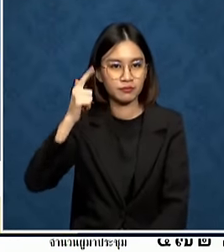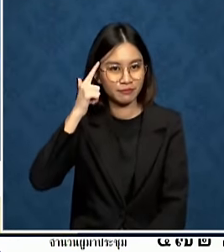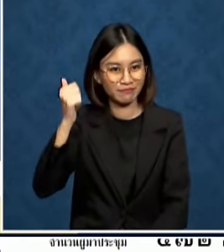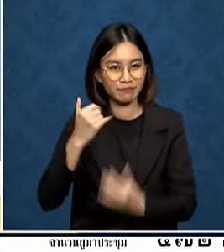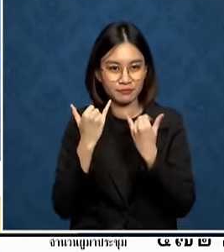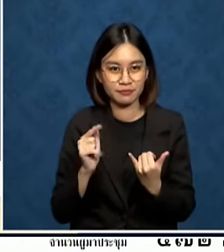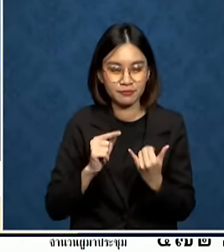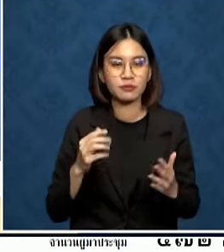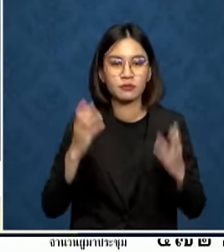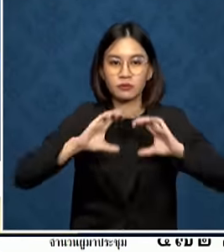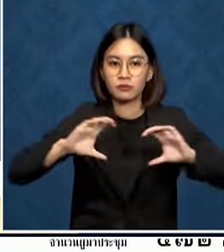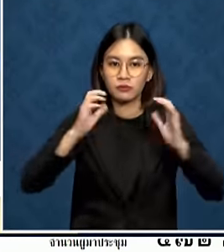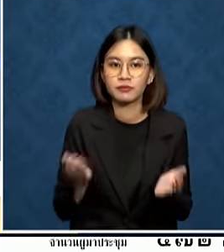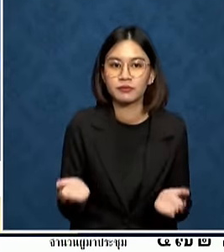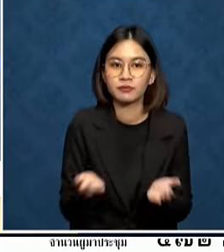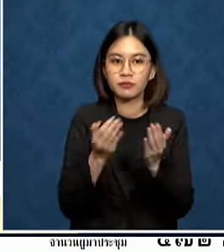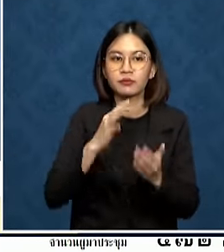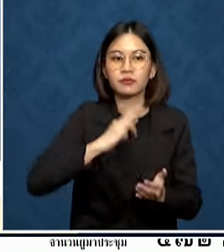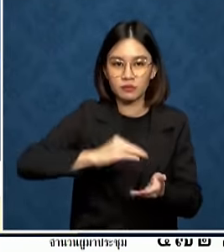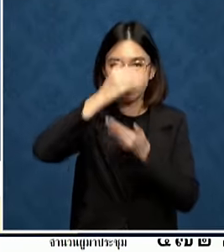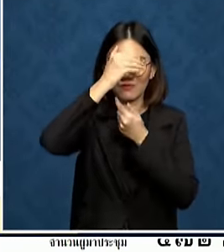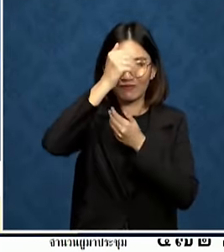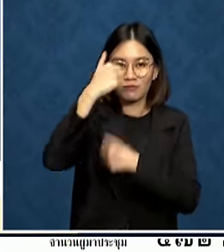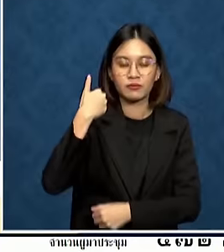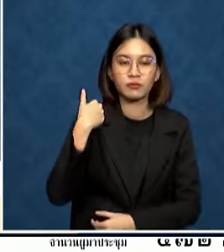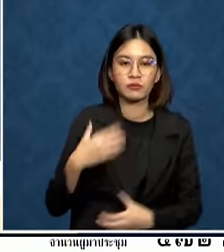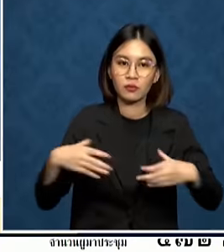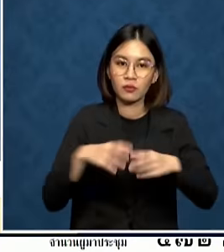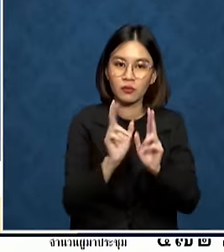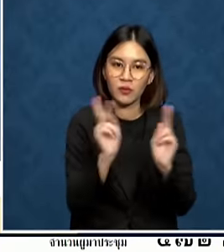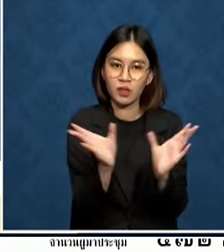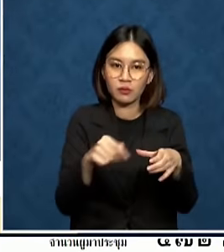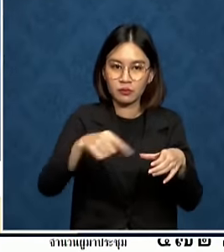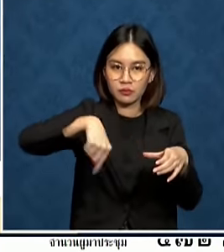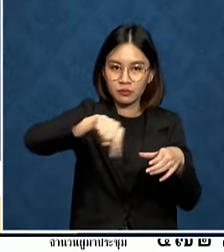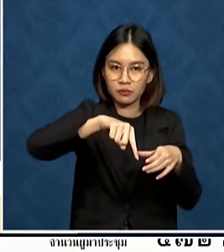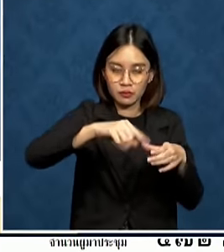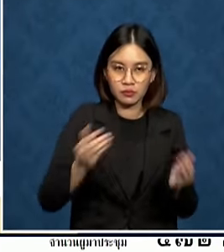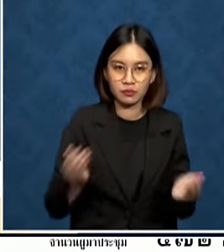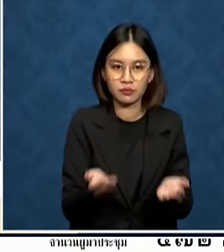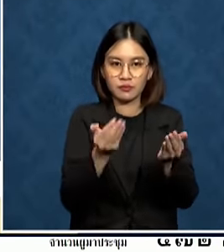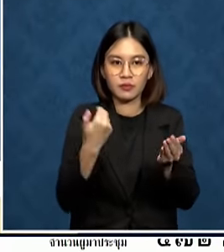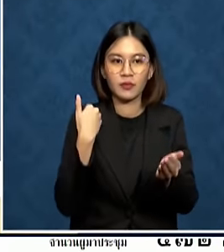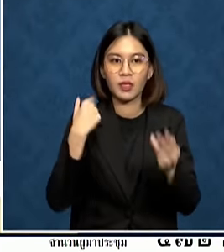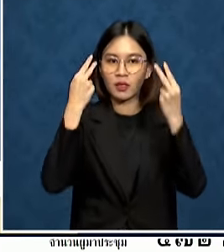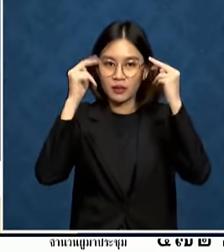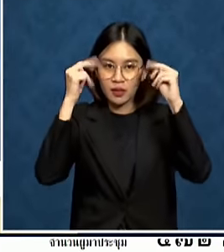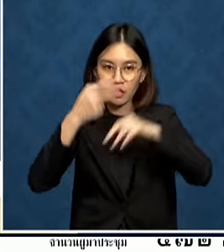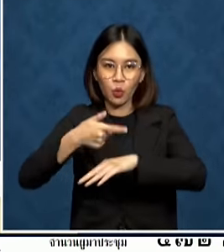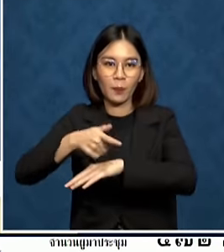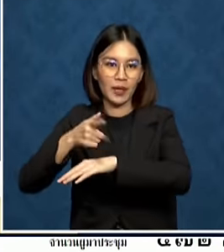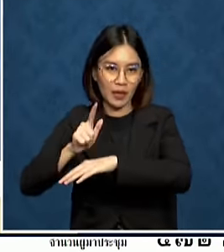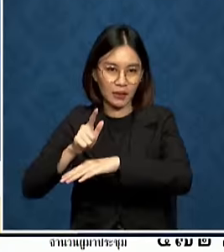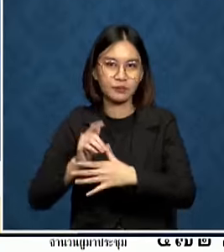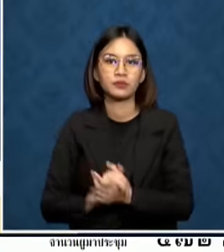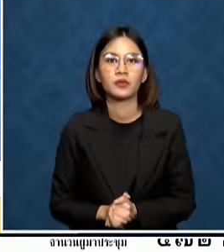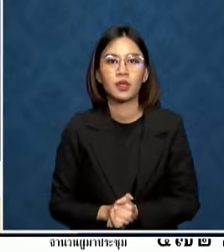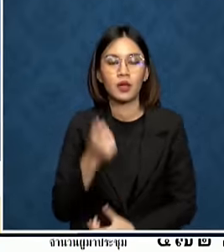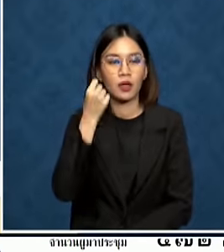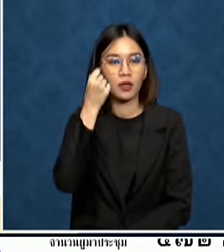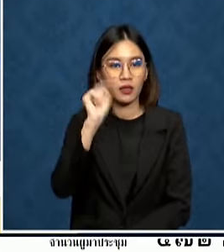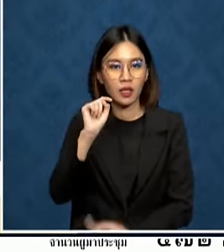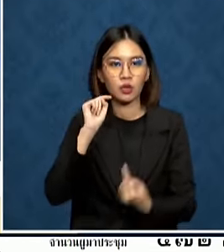รัฐบาลกำลังขับเคลื่อนอยู่น่าสนใจครับผมไปดูกรรมการนี้นะครับกรรมการขับเคลื่อนมีท่านนายกรัฐมนตรีเป็นประธานเข้าใจว่า